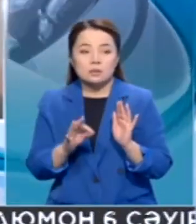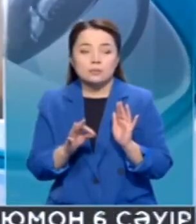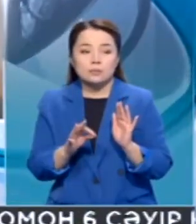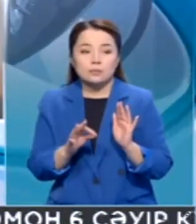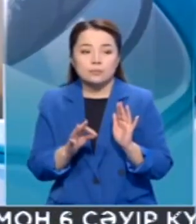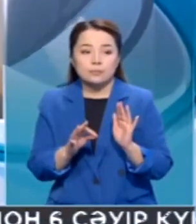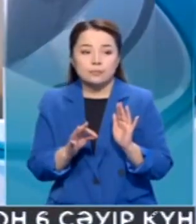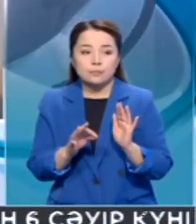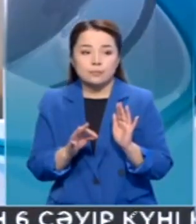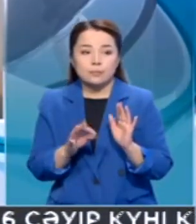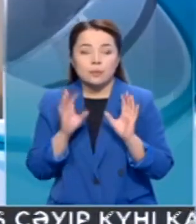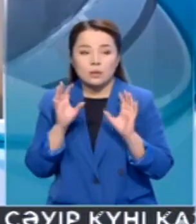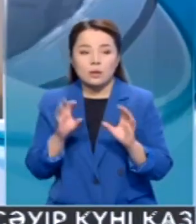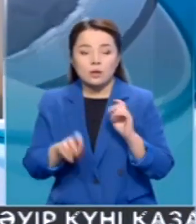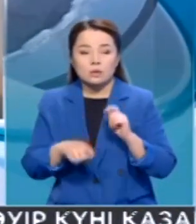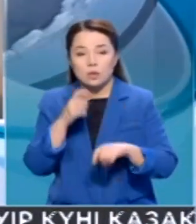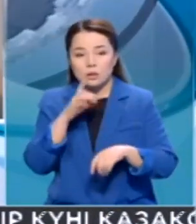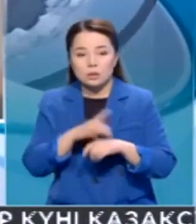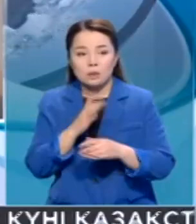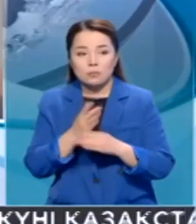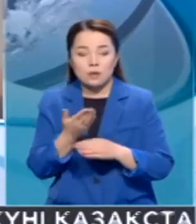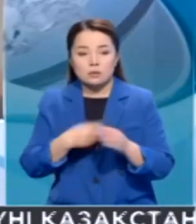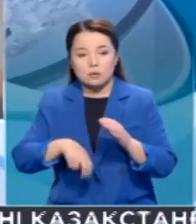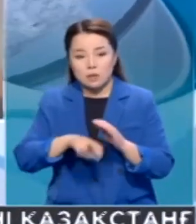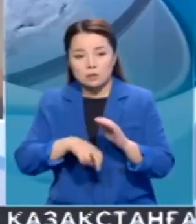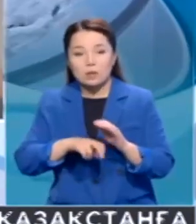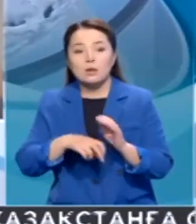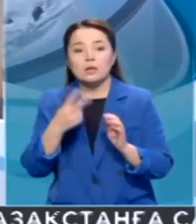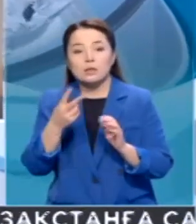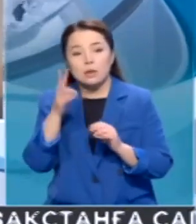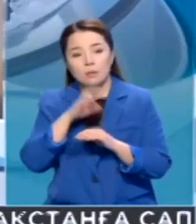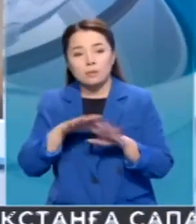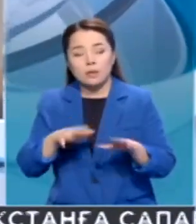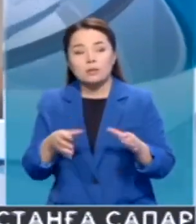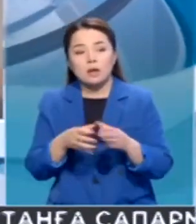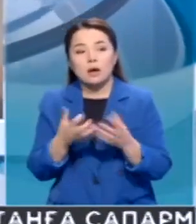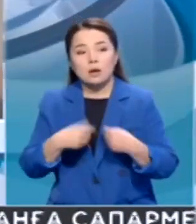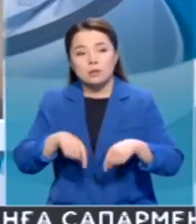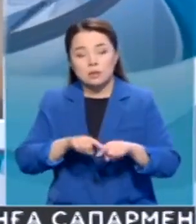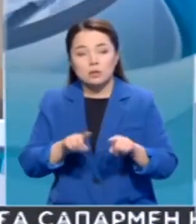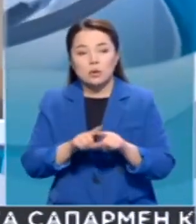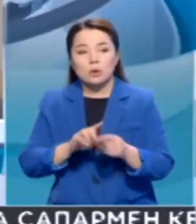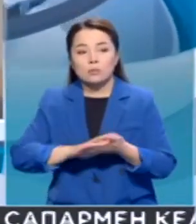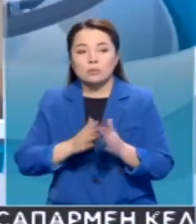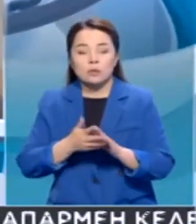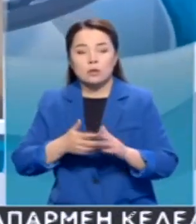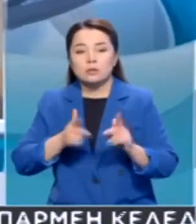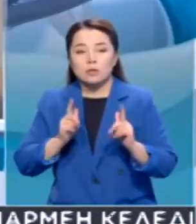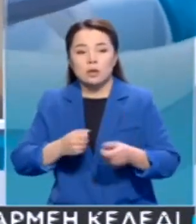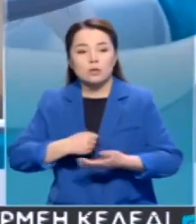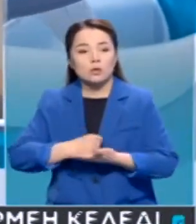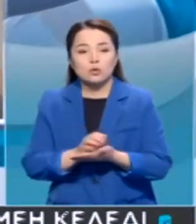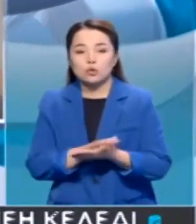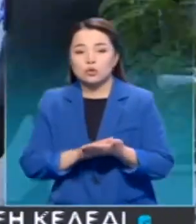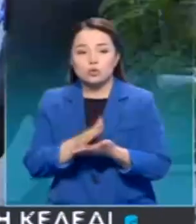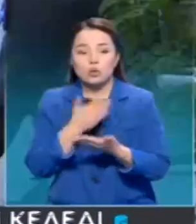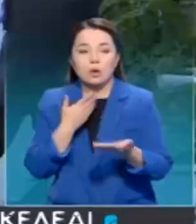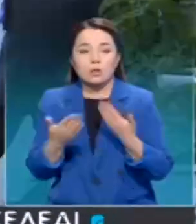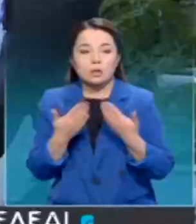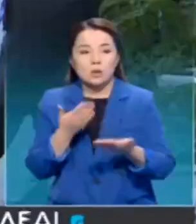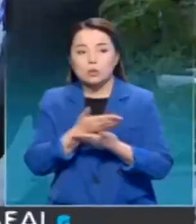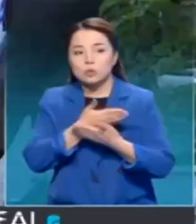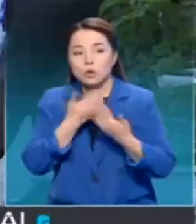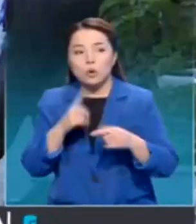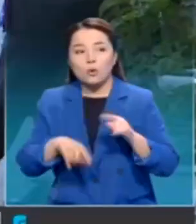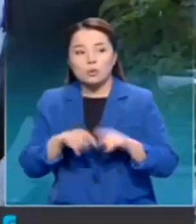90% дейікші заңсыз жүргендер, себебі бізде екі мемлекеттің арасында ортақ келісімшарт жоқ. Ешқандай мәміле жоқ.